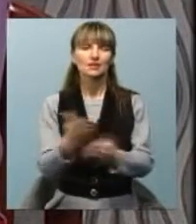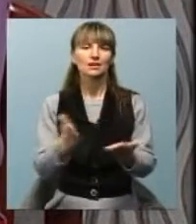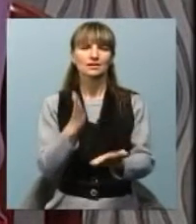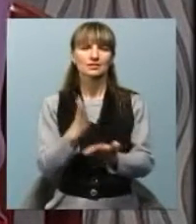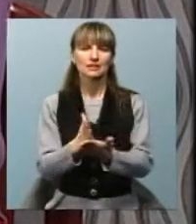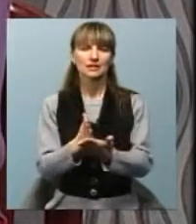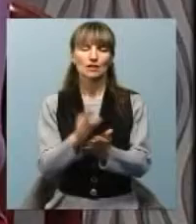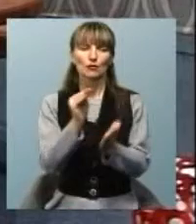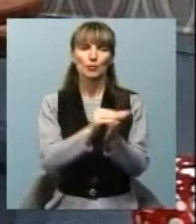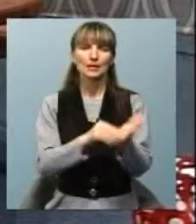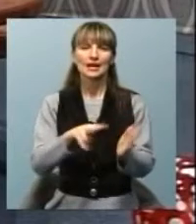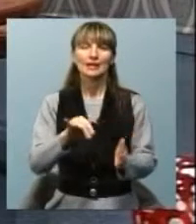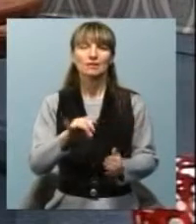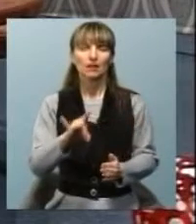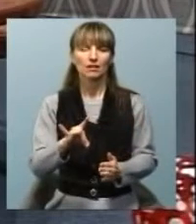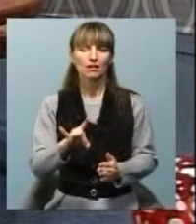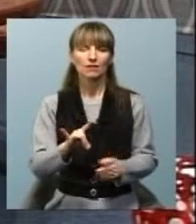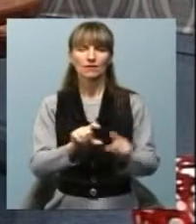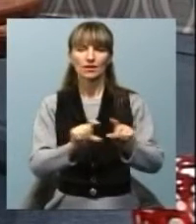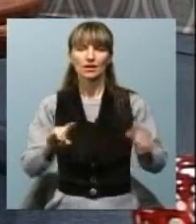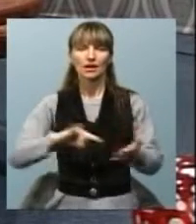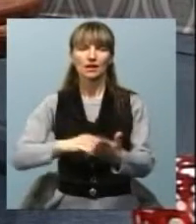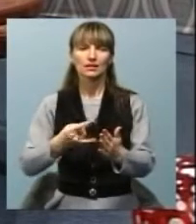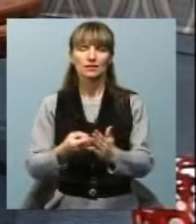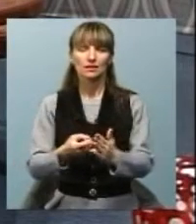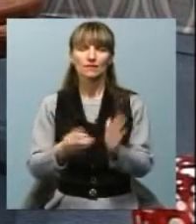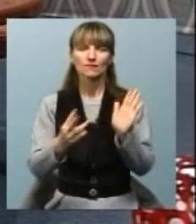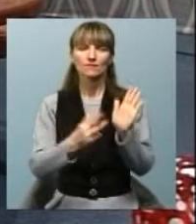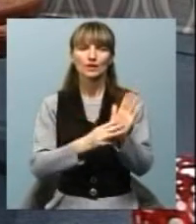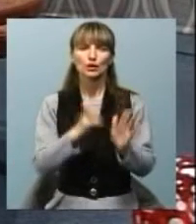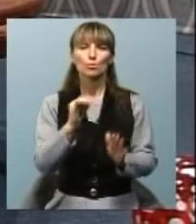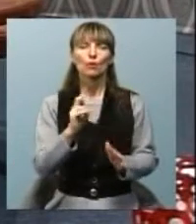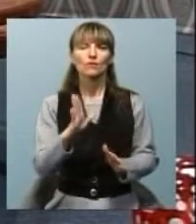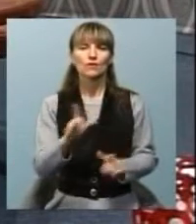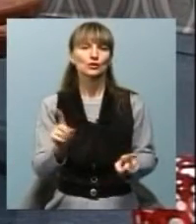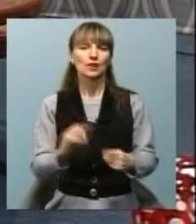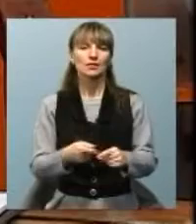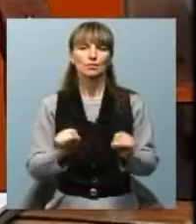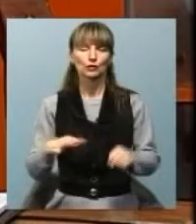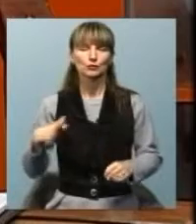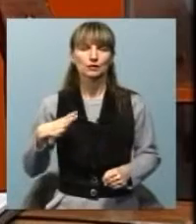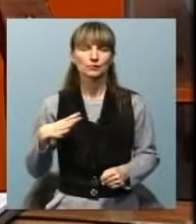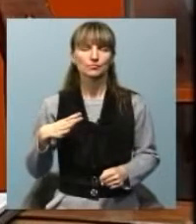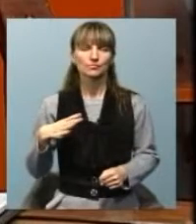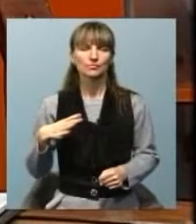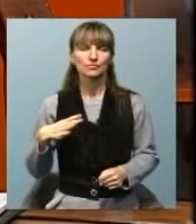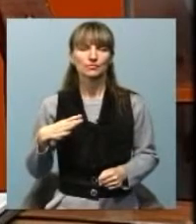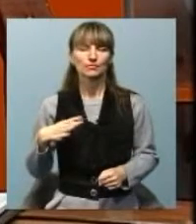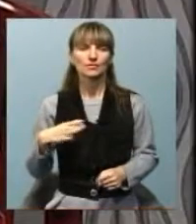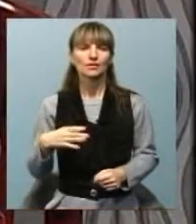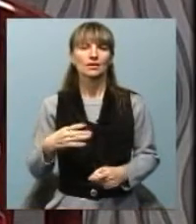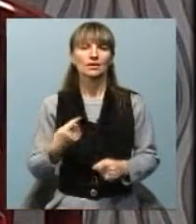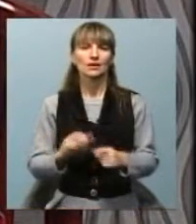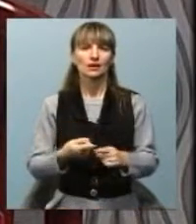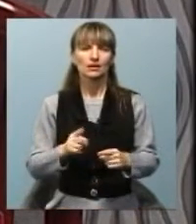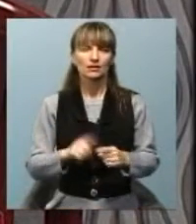у вписуванні літер у перехресні рядки клітинок. 8 букв. Що це може бути? Кросворд? Дійсно,